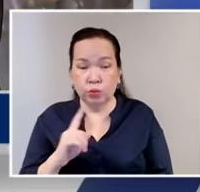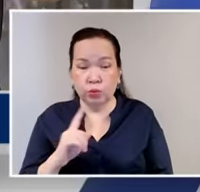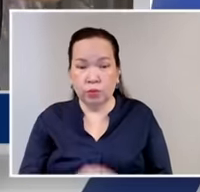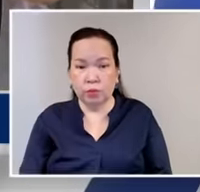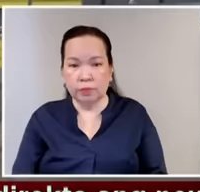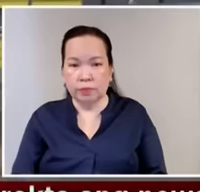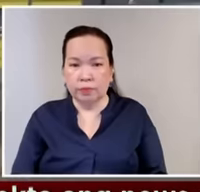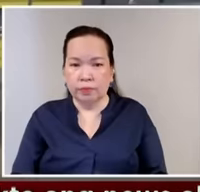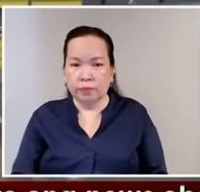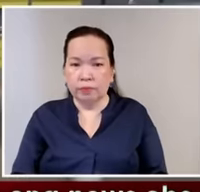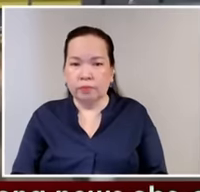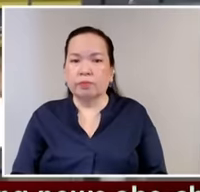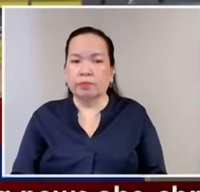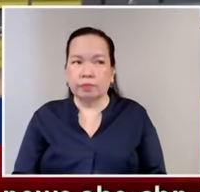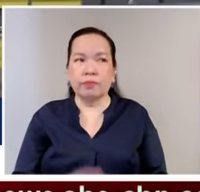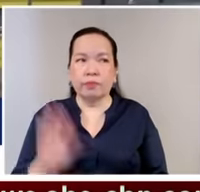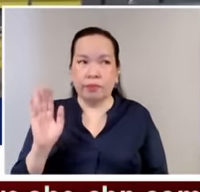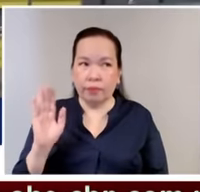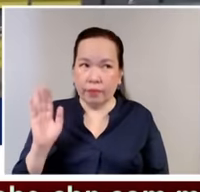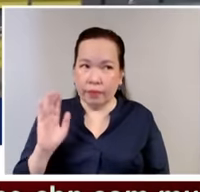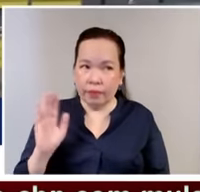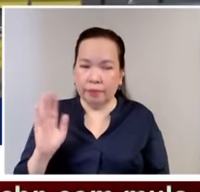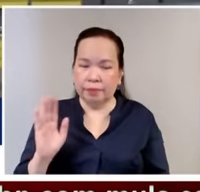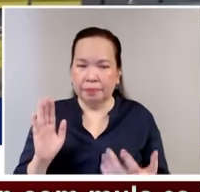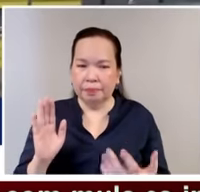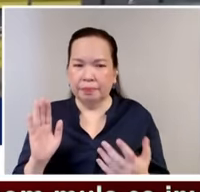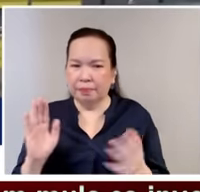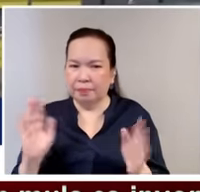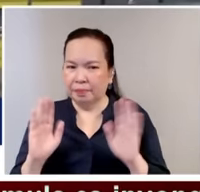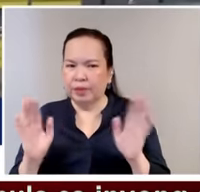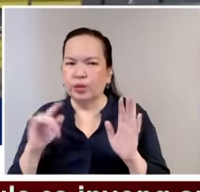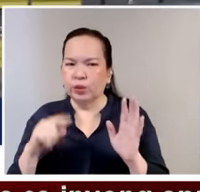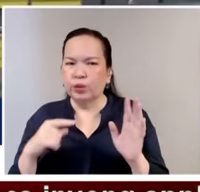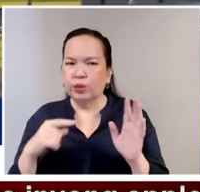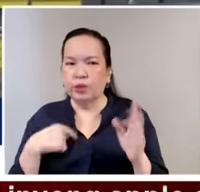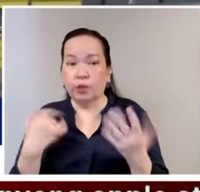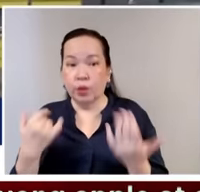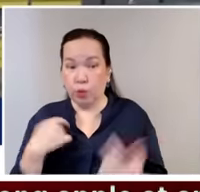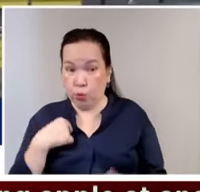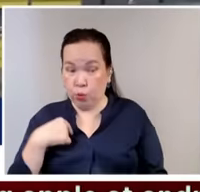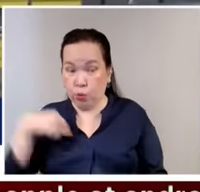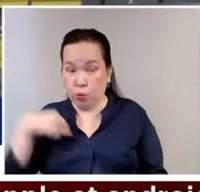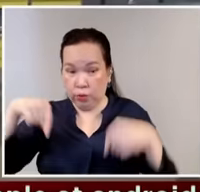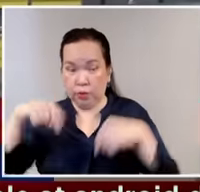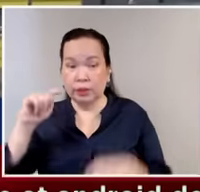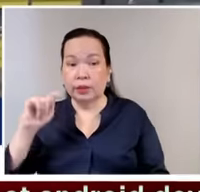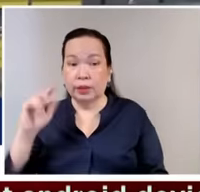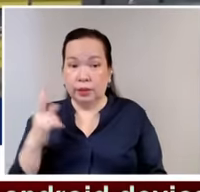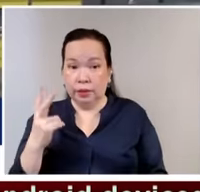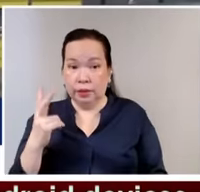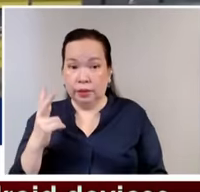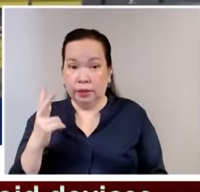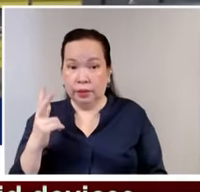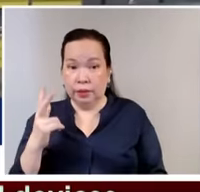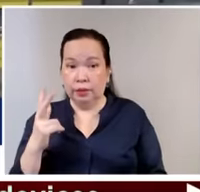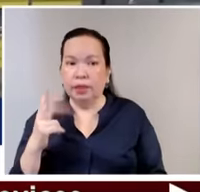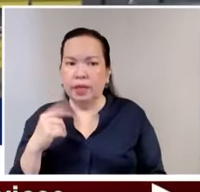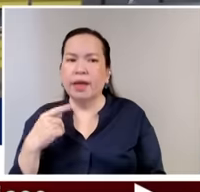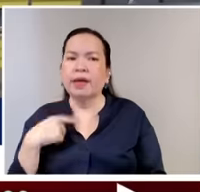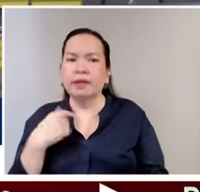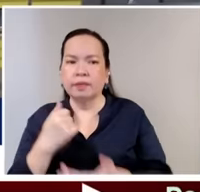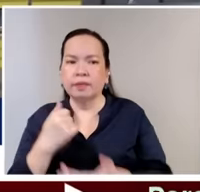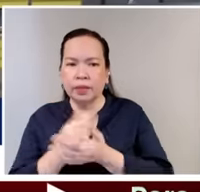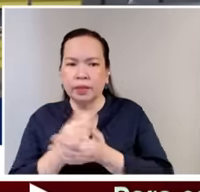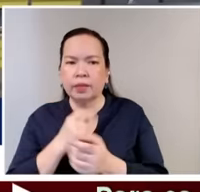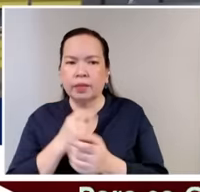Henry, bumubuti na ang temperatura dito sa terminal. Ngayon nasa Terminal 3 ako ngayon. At ito ay nakatulong rin kasi na gabi na rin